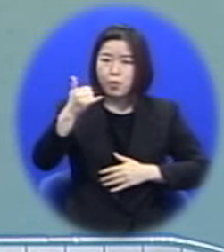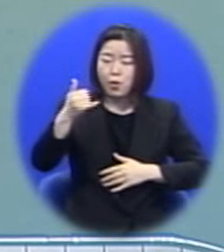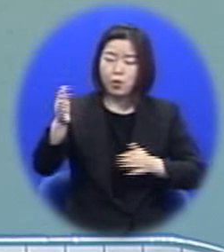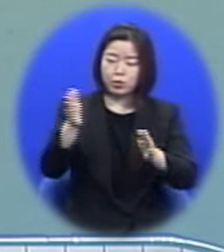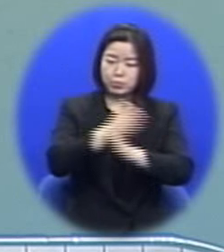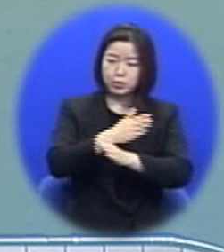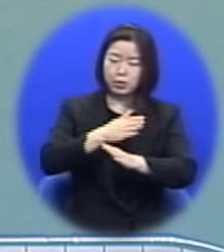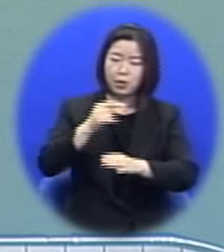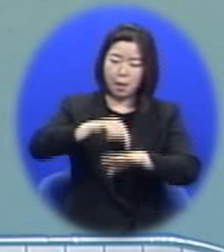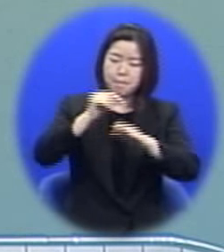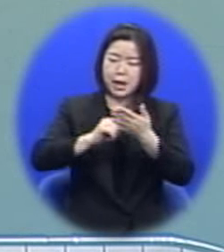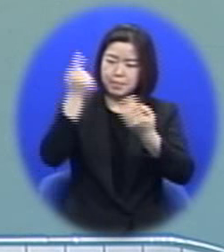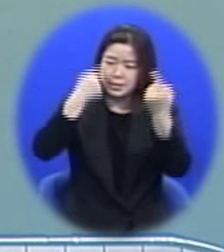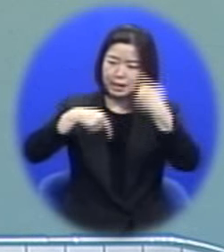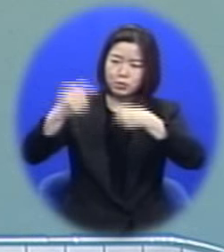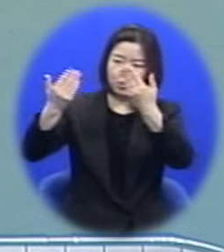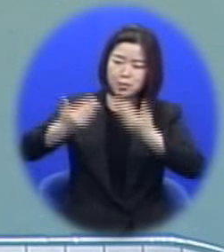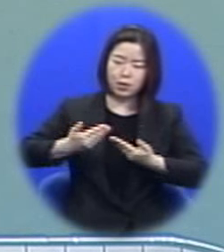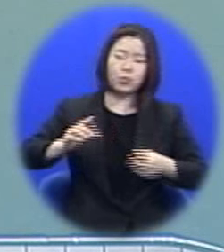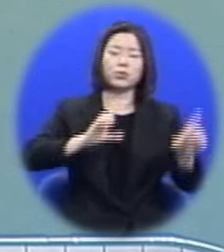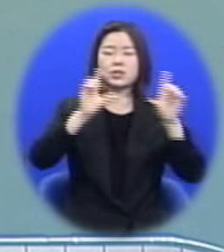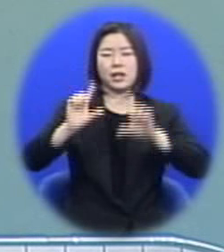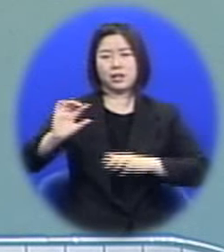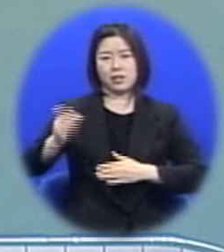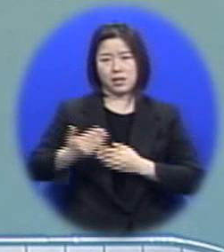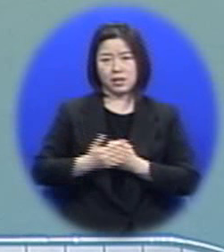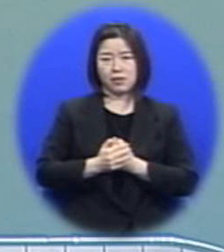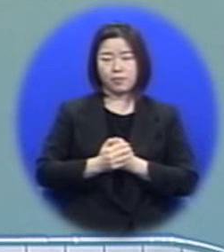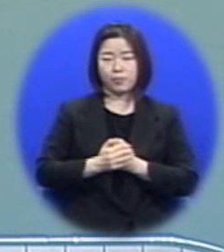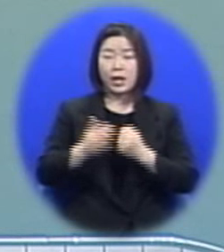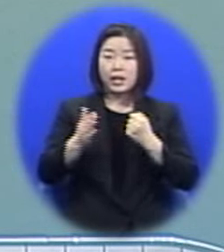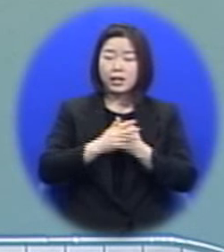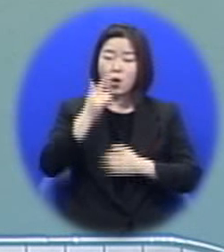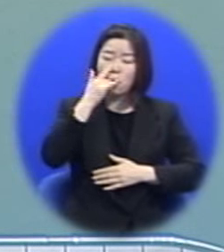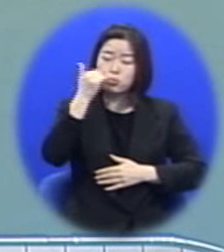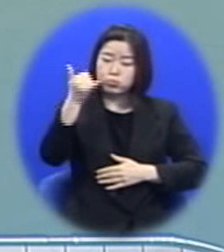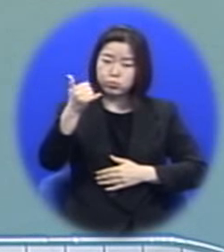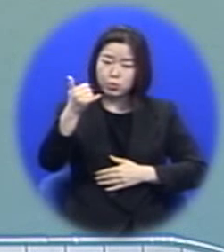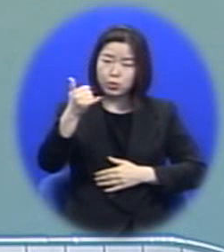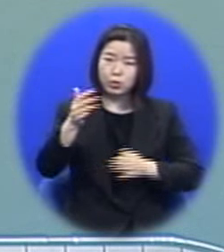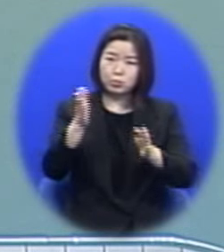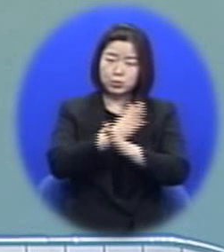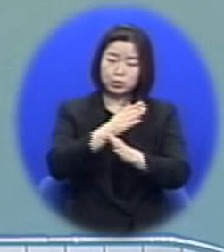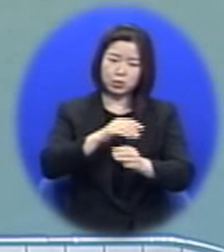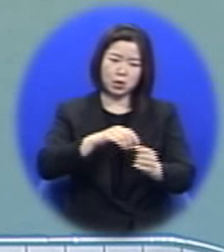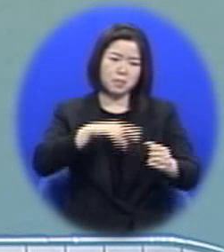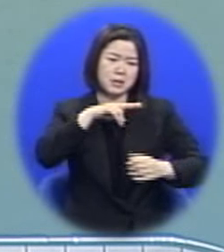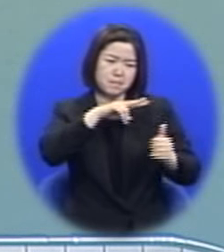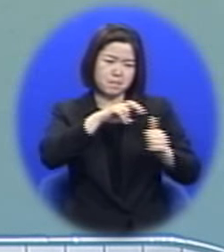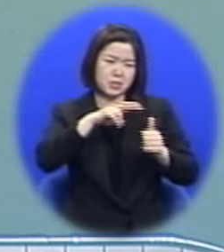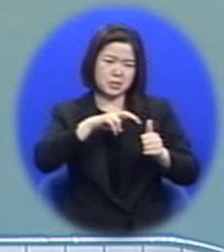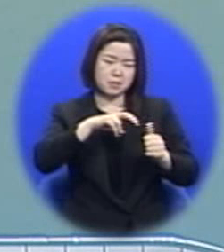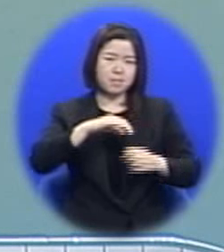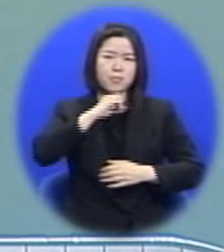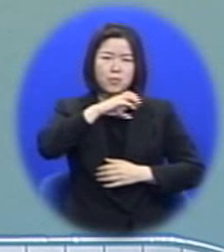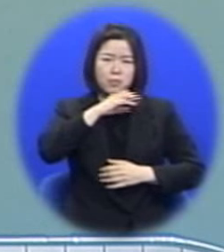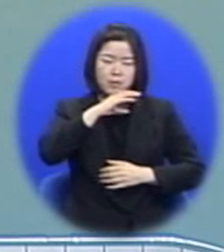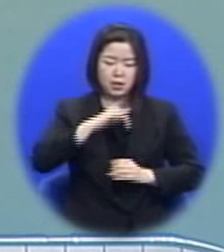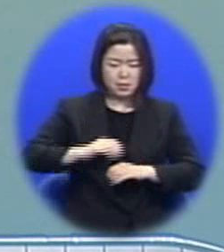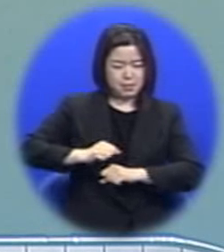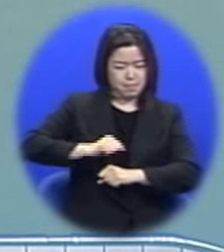받고 살게 되는 거예요. 그래서 부모에 대한 원망이 마음에 이렇게 쌓이게 되는 것입니다.